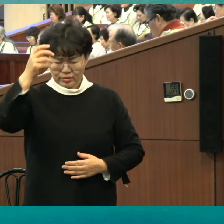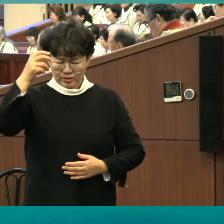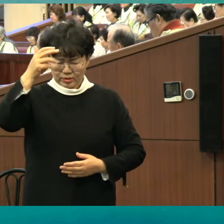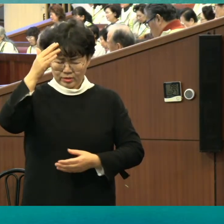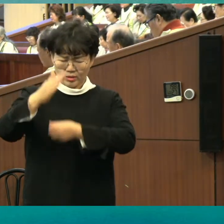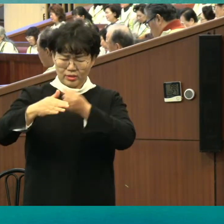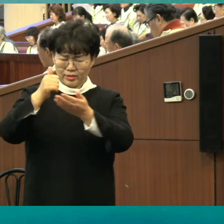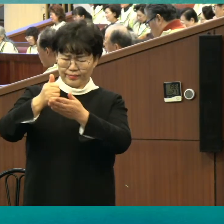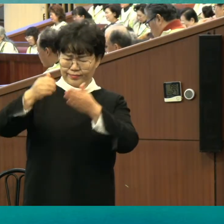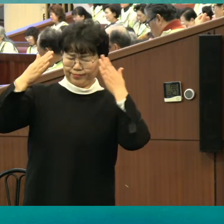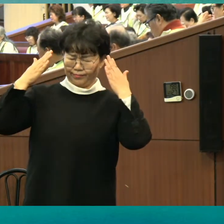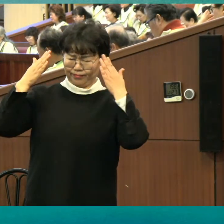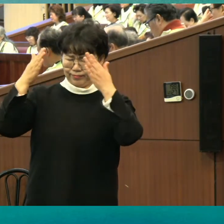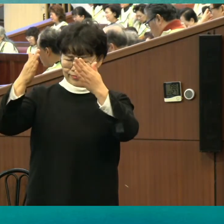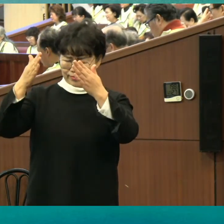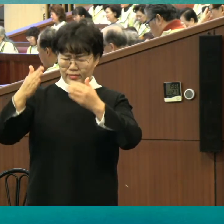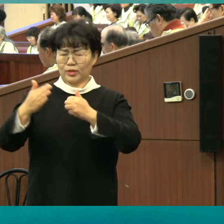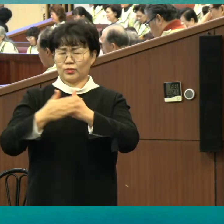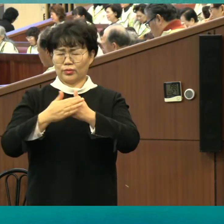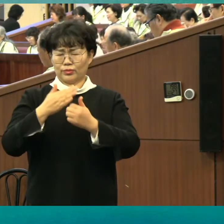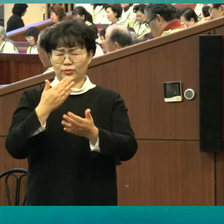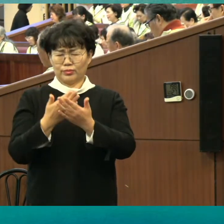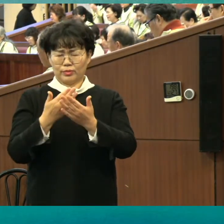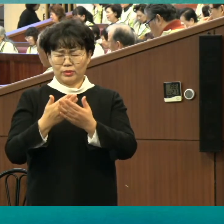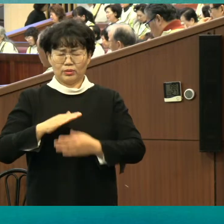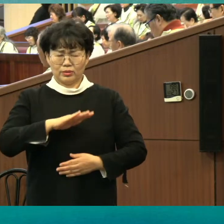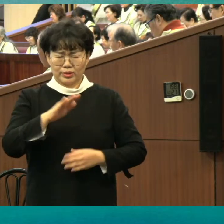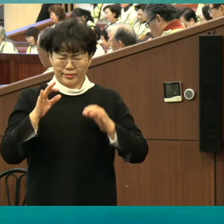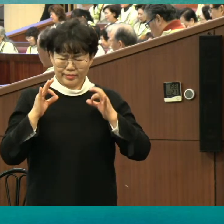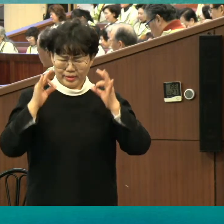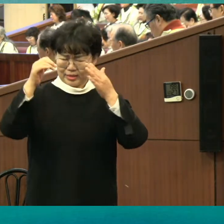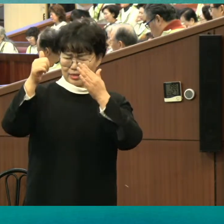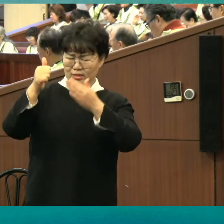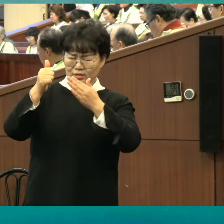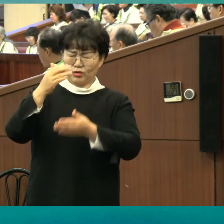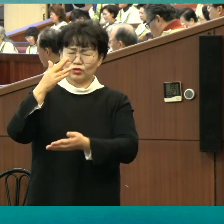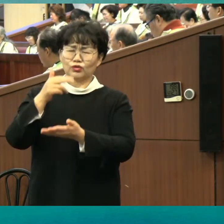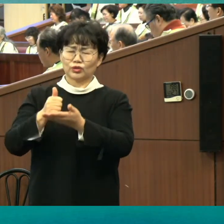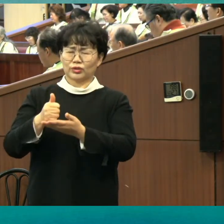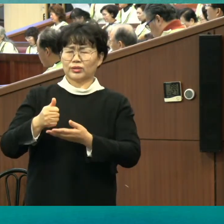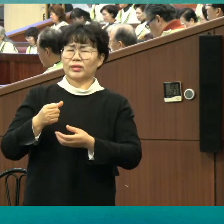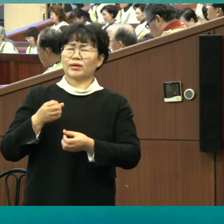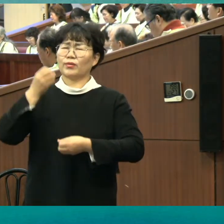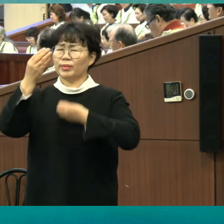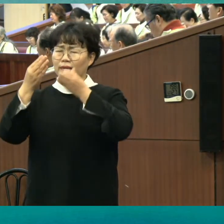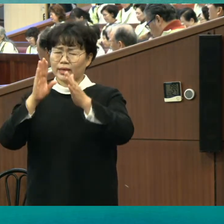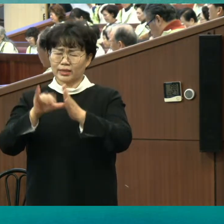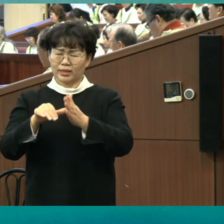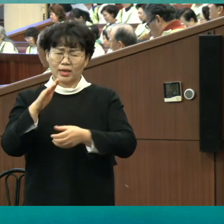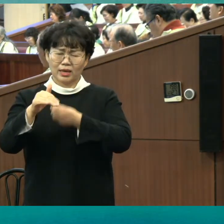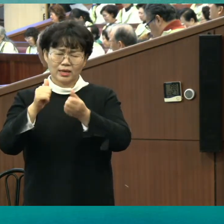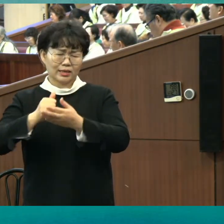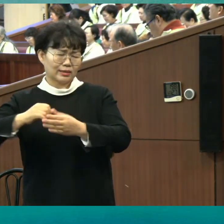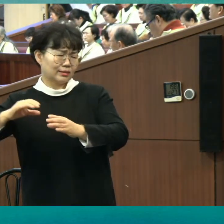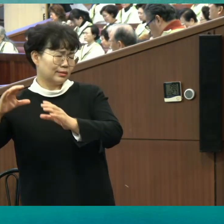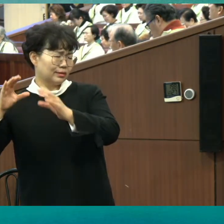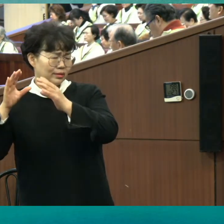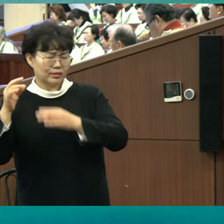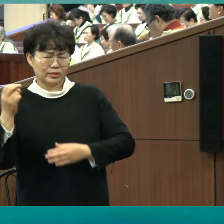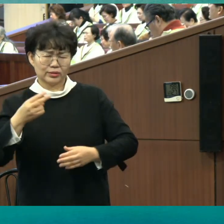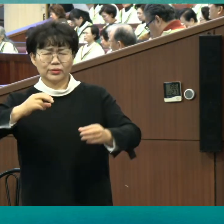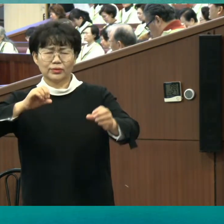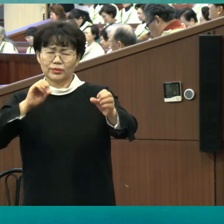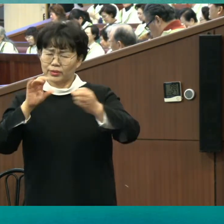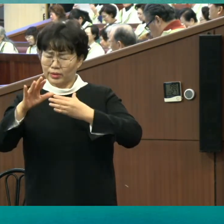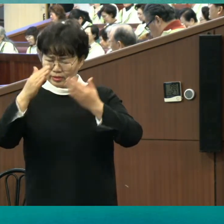하나님께로 향하게 하시고 우리의 간구를 주님 앞에 올려드릴 때 하늘의 하나님이 들으시고